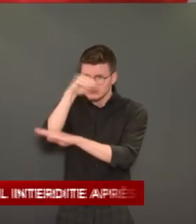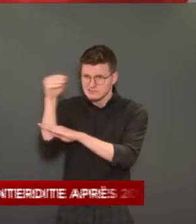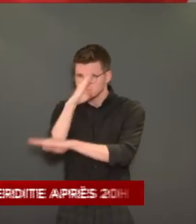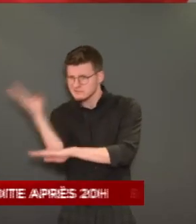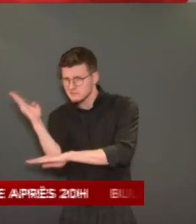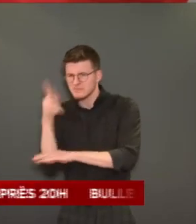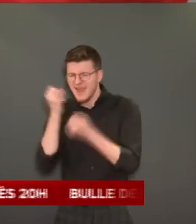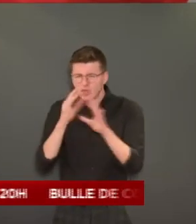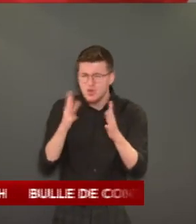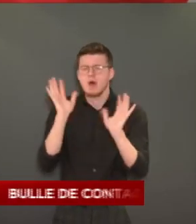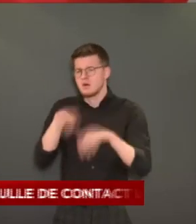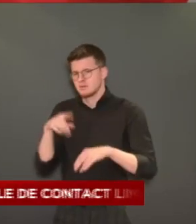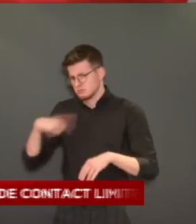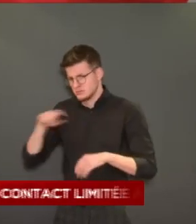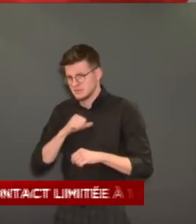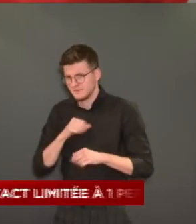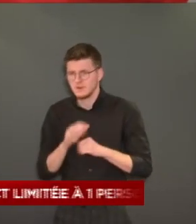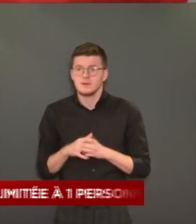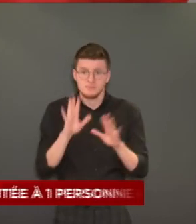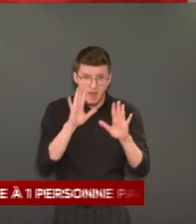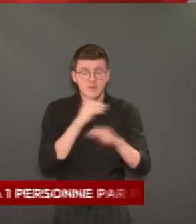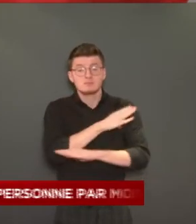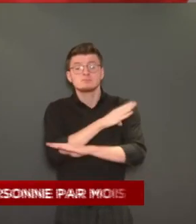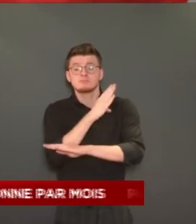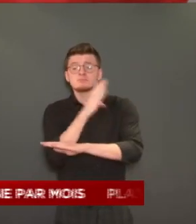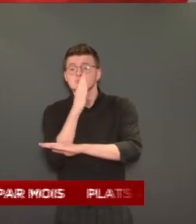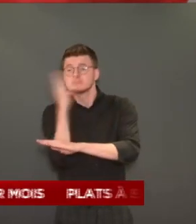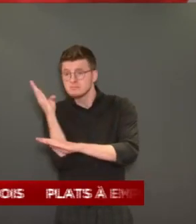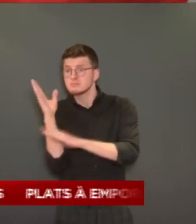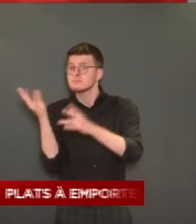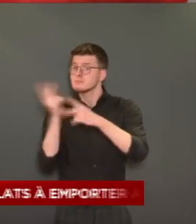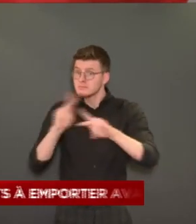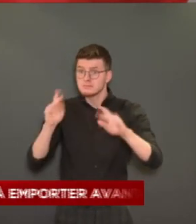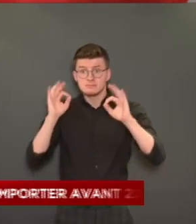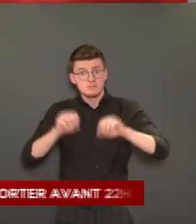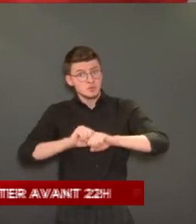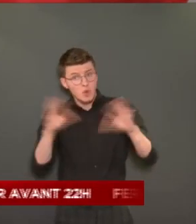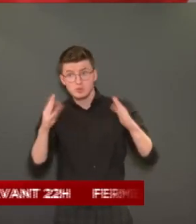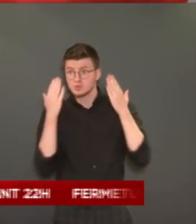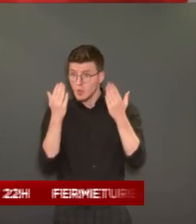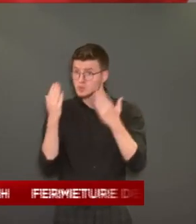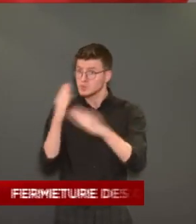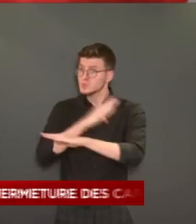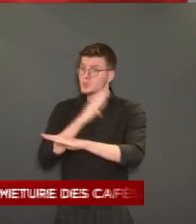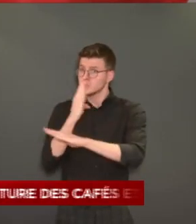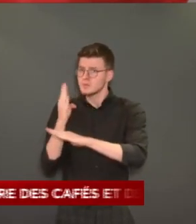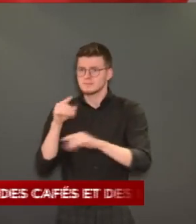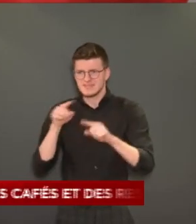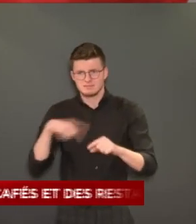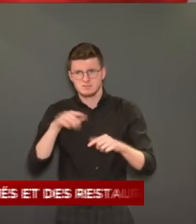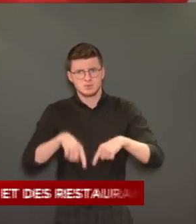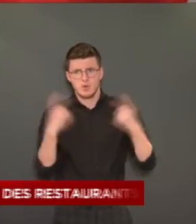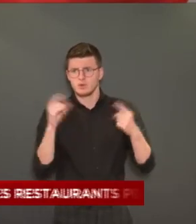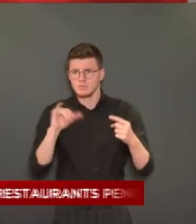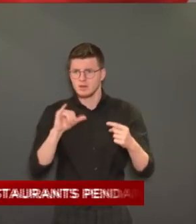des paramètres que nous allons vérifier. Une fois que le baromètre sera bien défini,